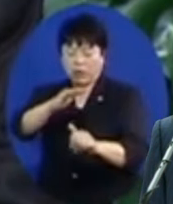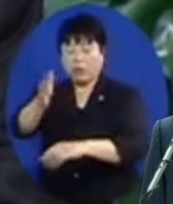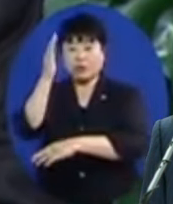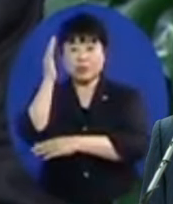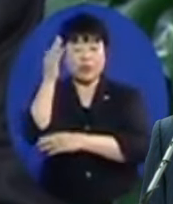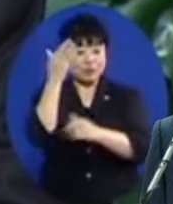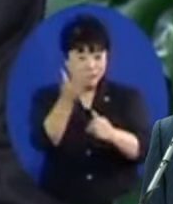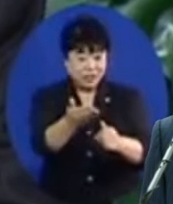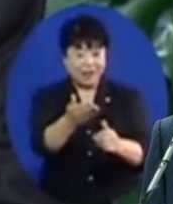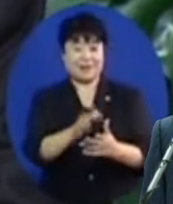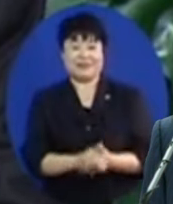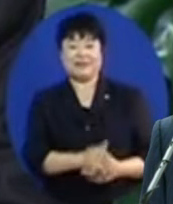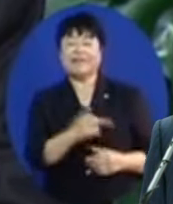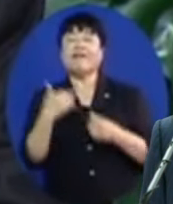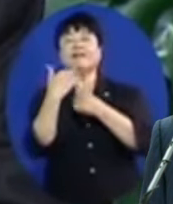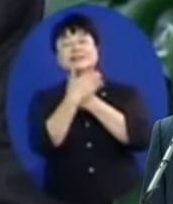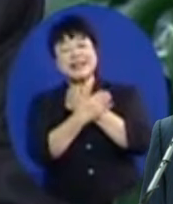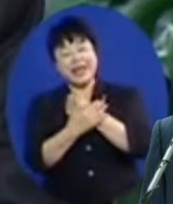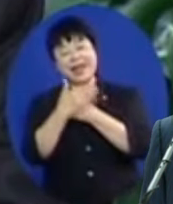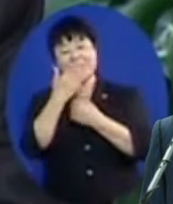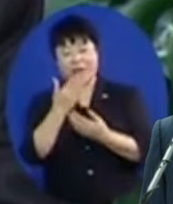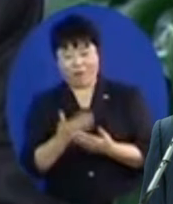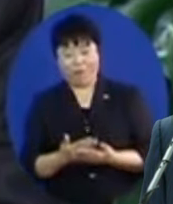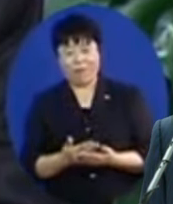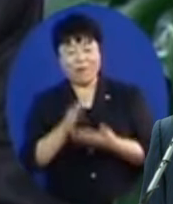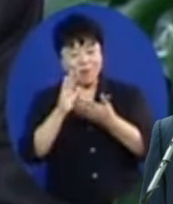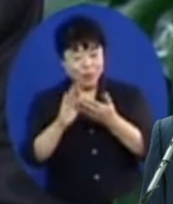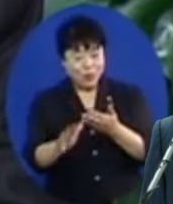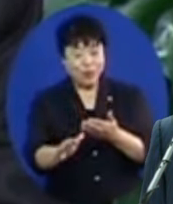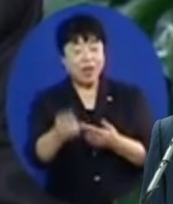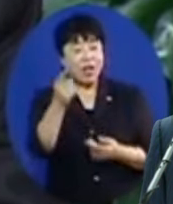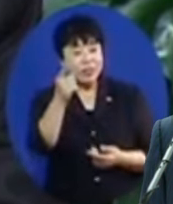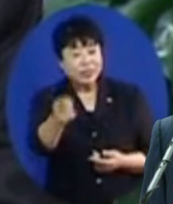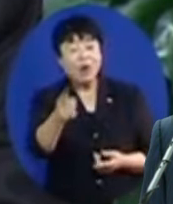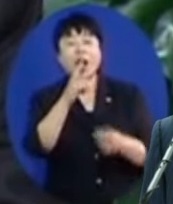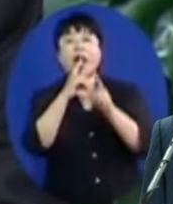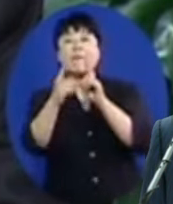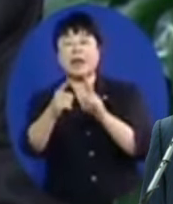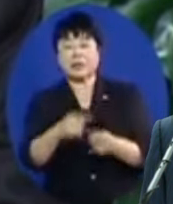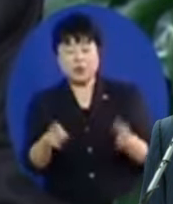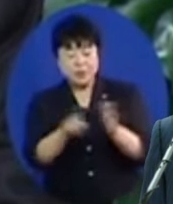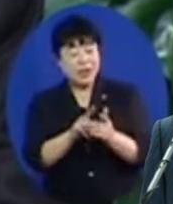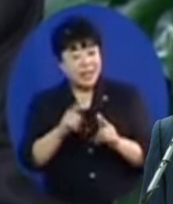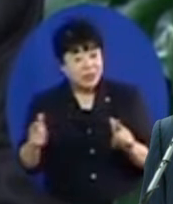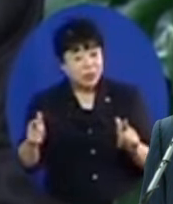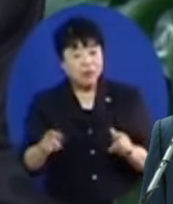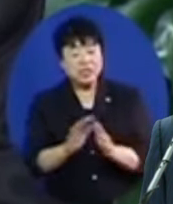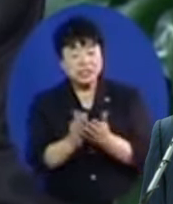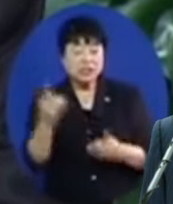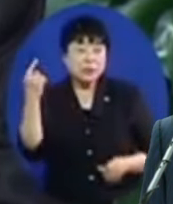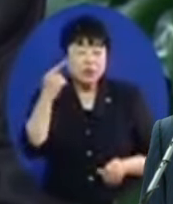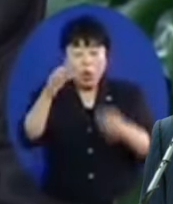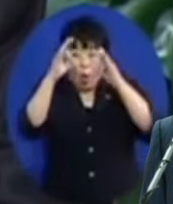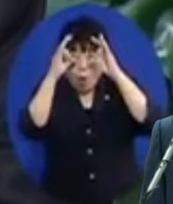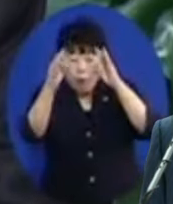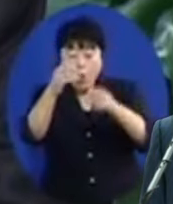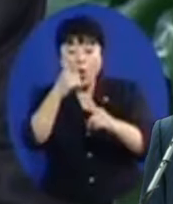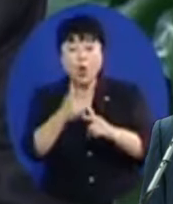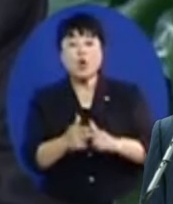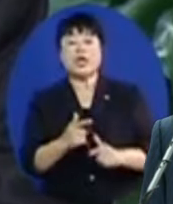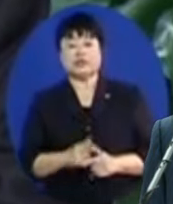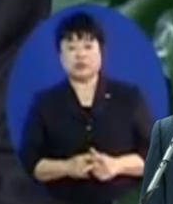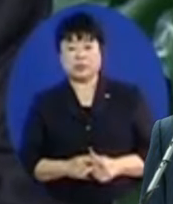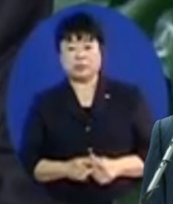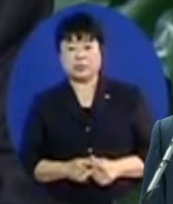전해주니까 큰 은혜를 받고 나중에 말하기를 네가 말함으로 우리가 믿는 것이 아니라 우리가 직접 듣고 보고 예수님이 메시아인